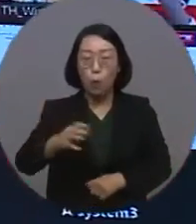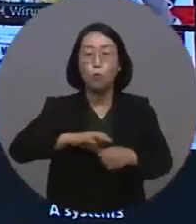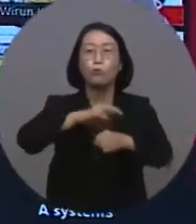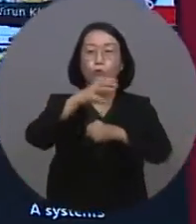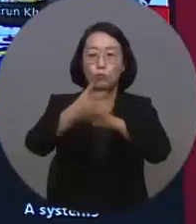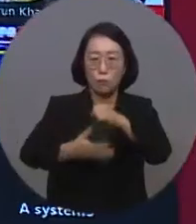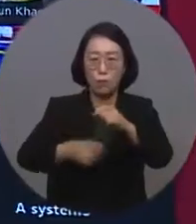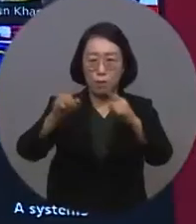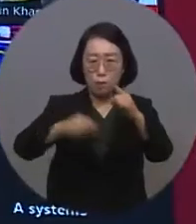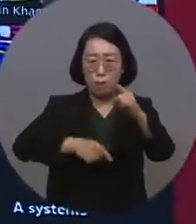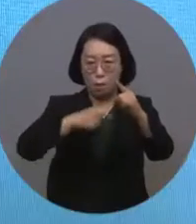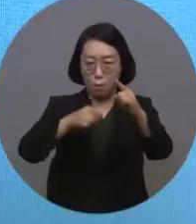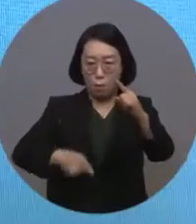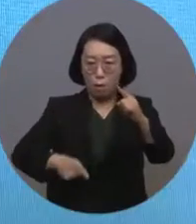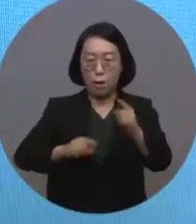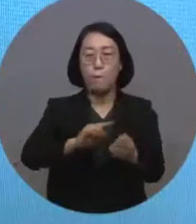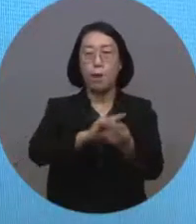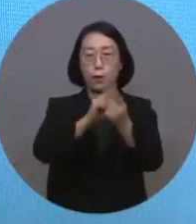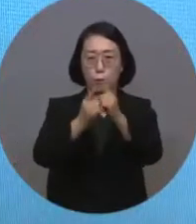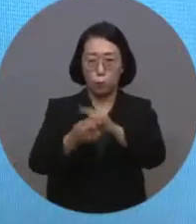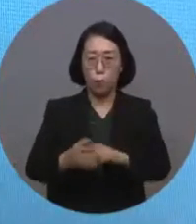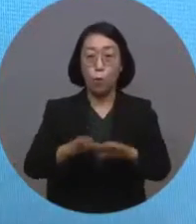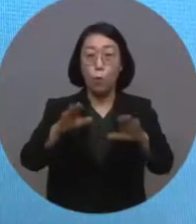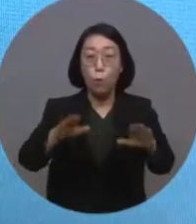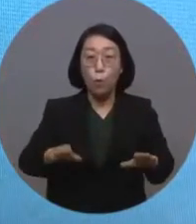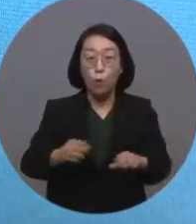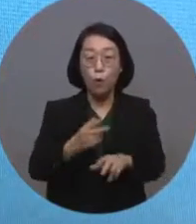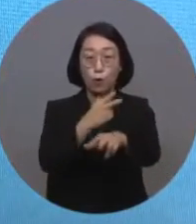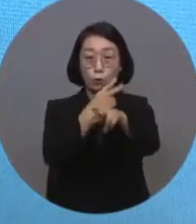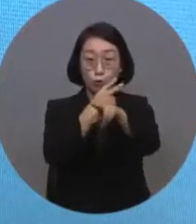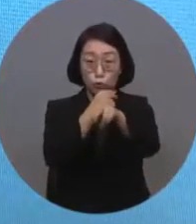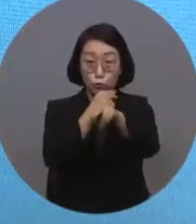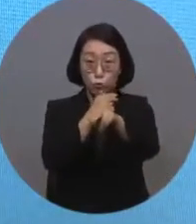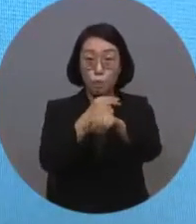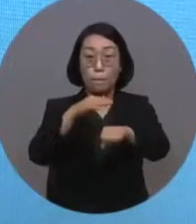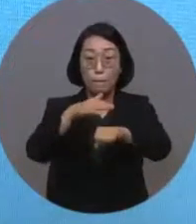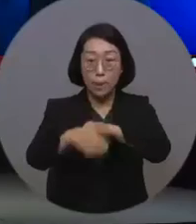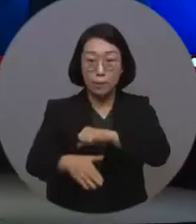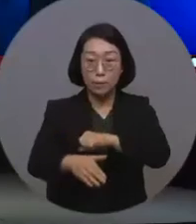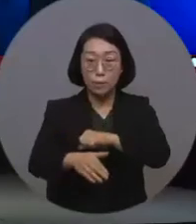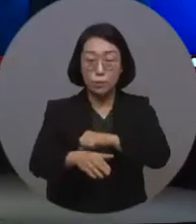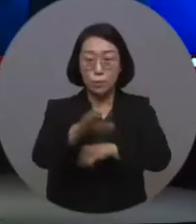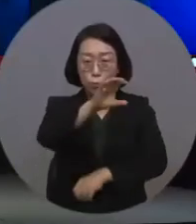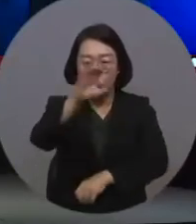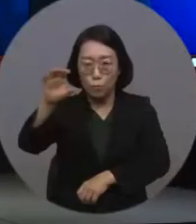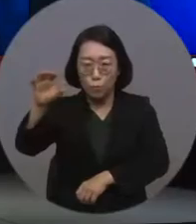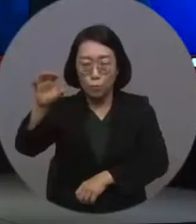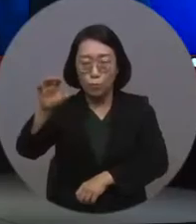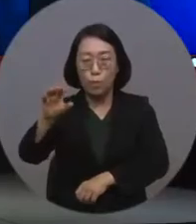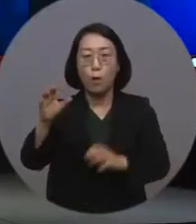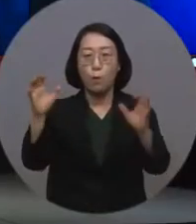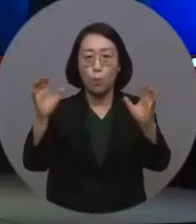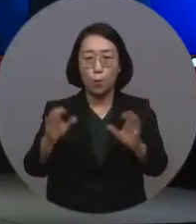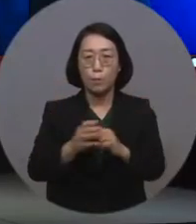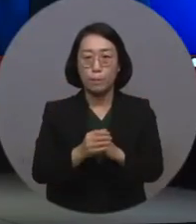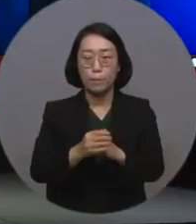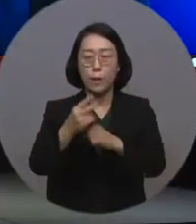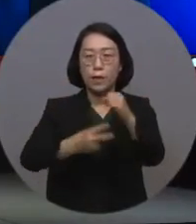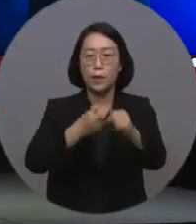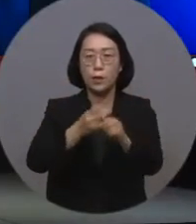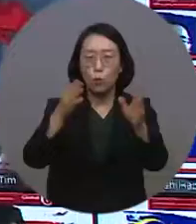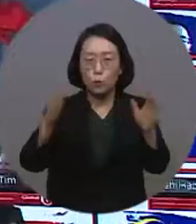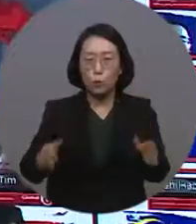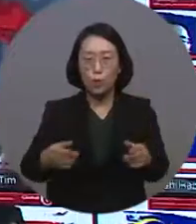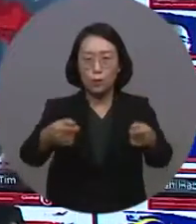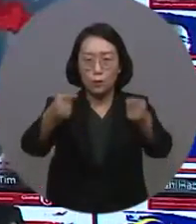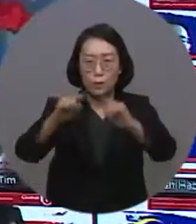발전해왔습니다. 올해 대회는 화상 플랫폼 줌을 활용해 열렸습니다. 지난 2년간 현장 참여를 하지